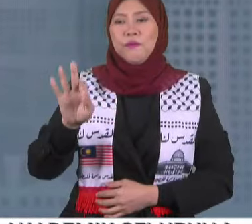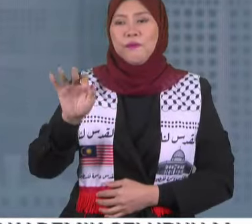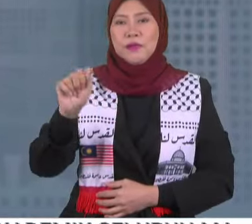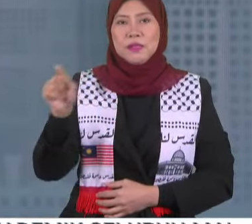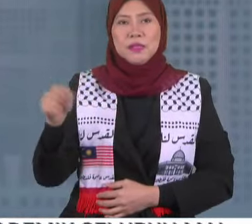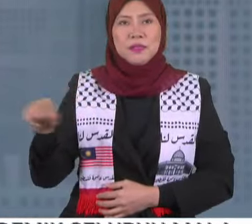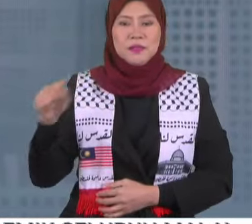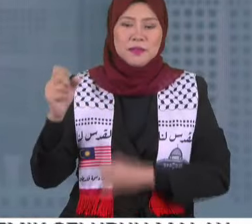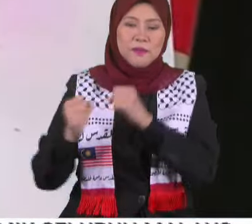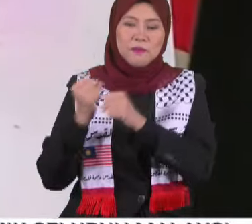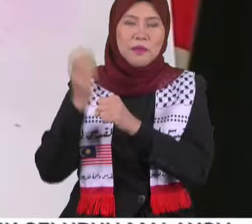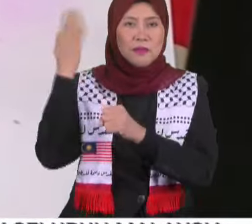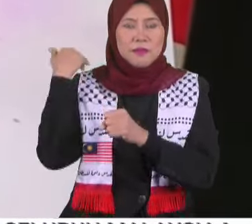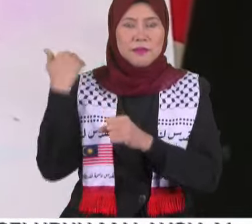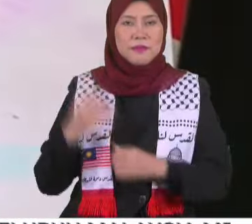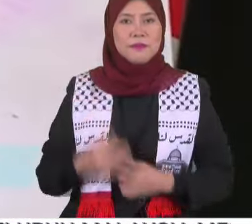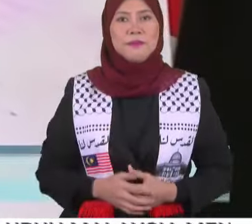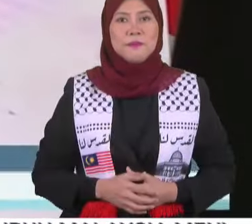tahun lepas.